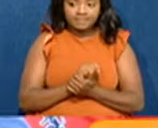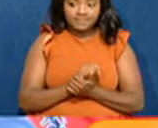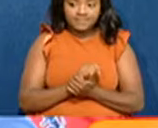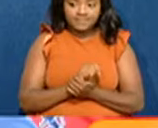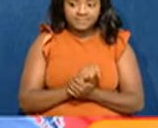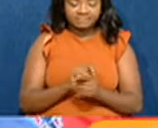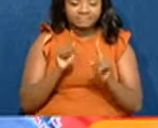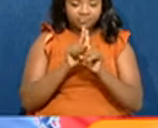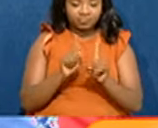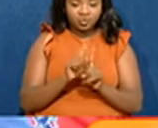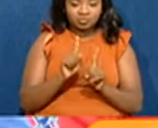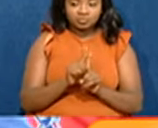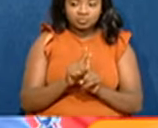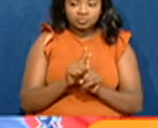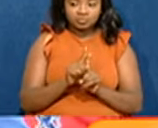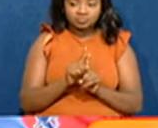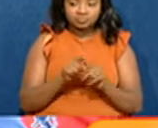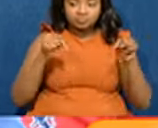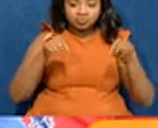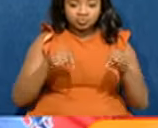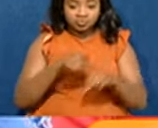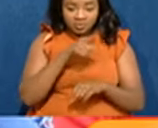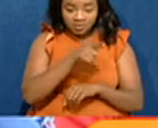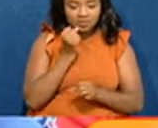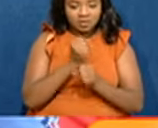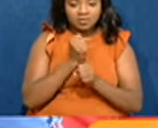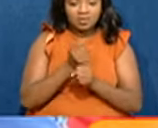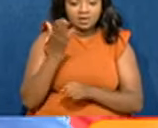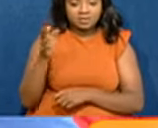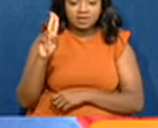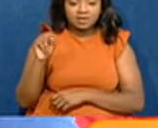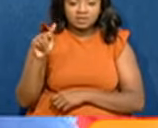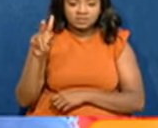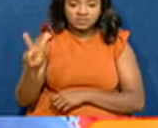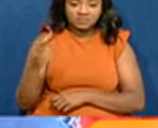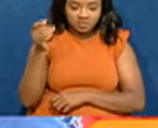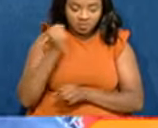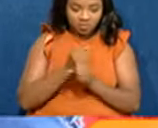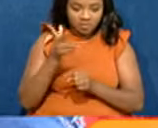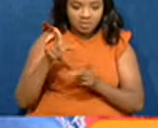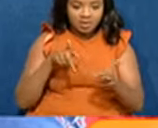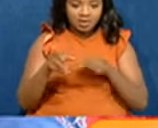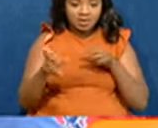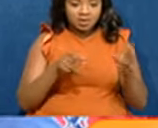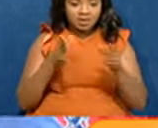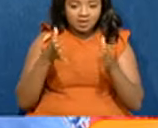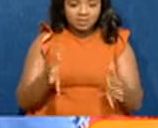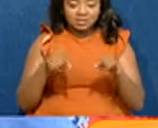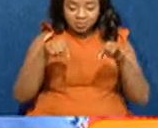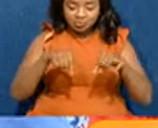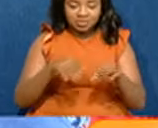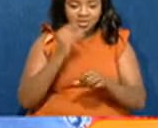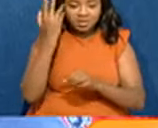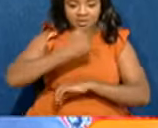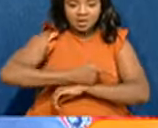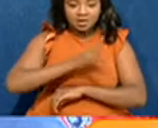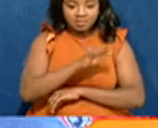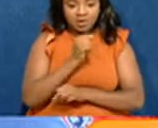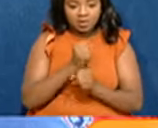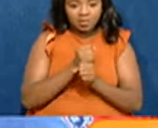It's very interesting that today she was meant to be on shift at NTV. She's one of the editors. It was her shift at